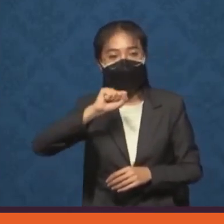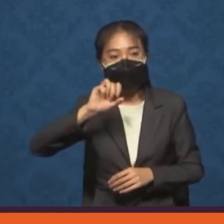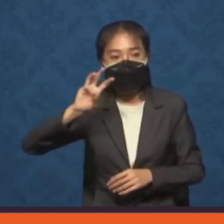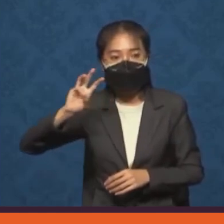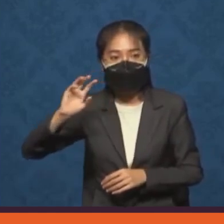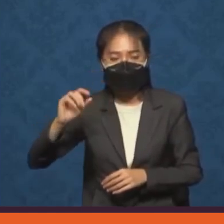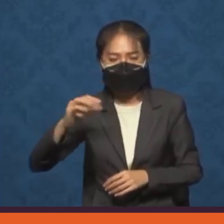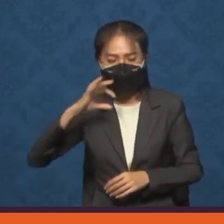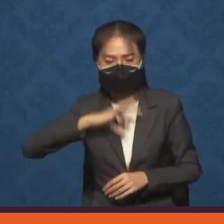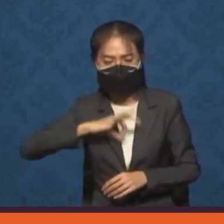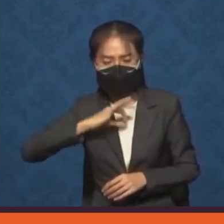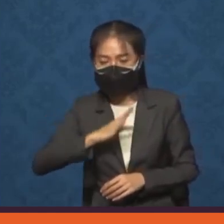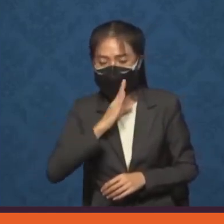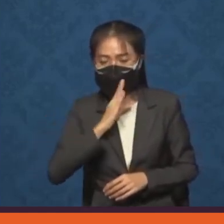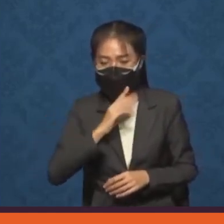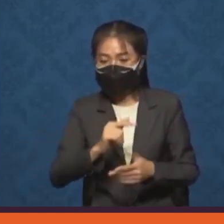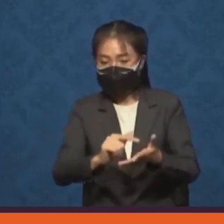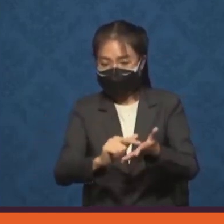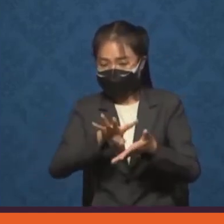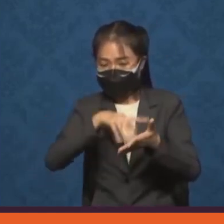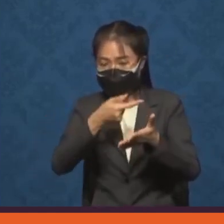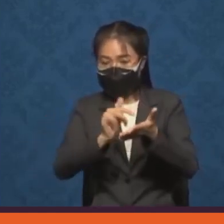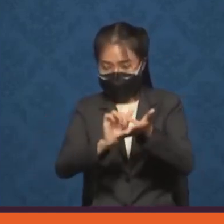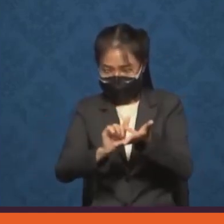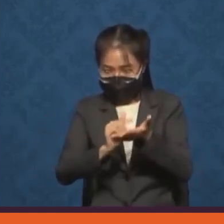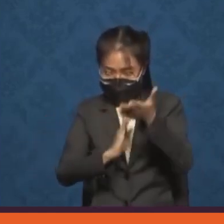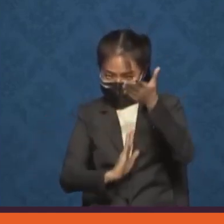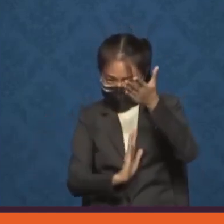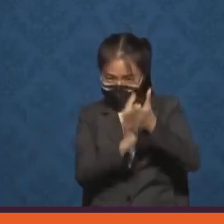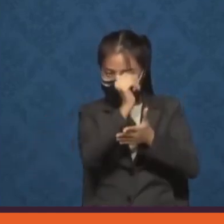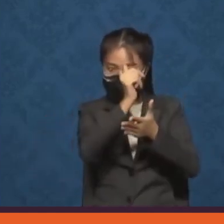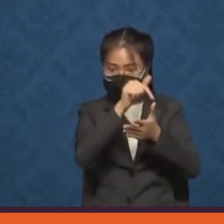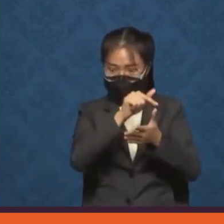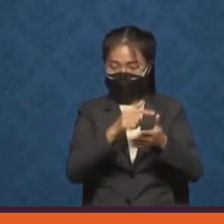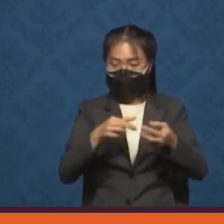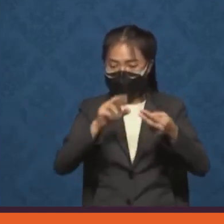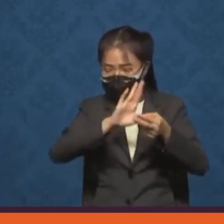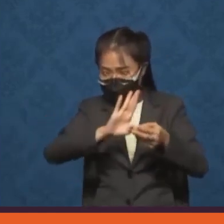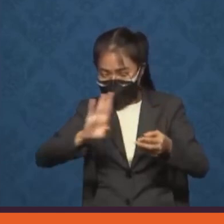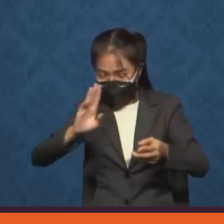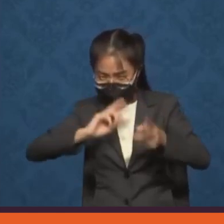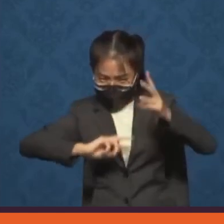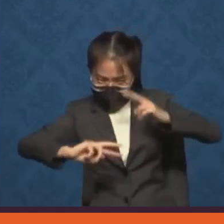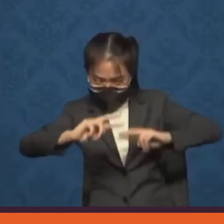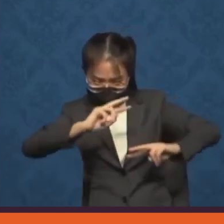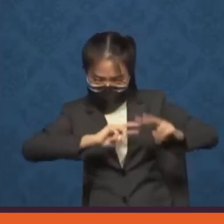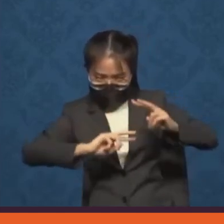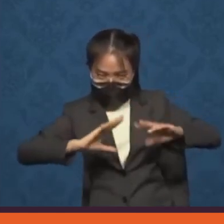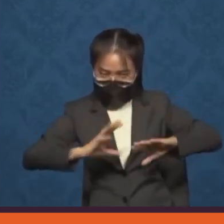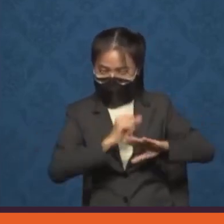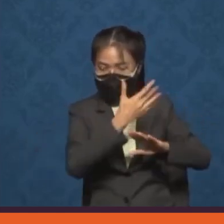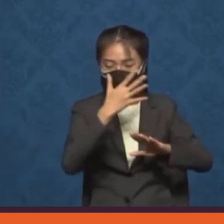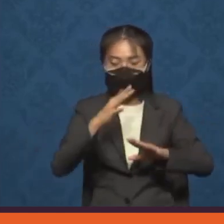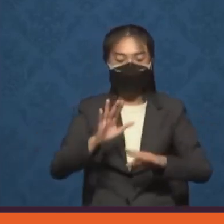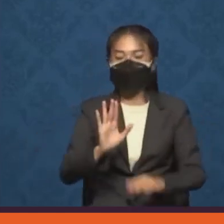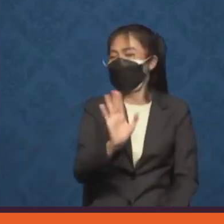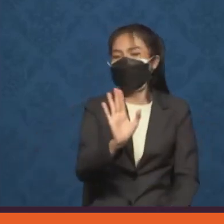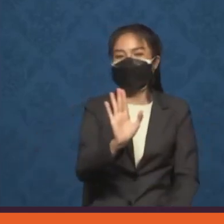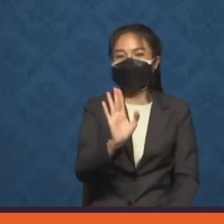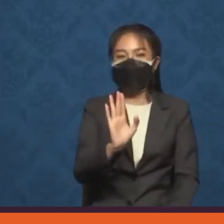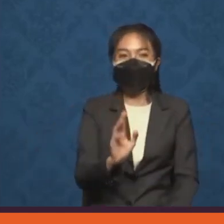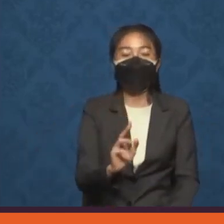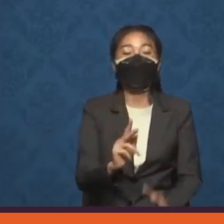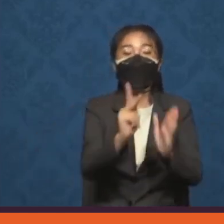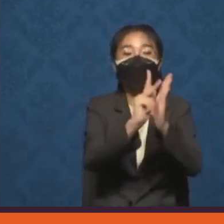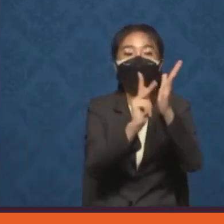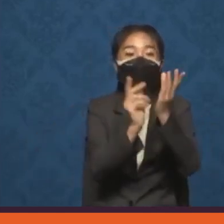อนี้ผ่านเนี่ยประเทศนี้จะไม่มีระบบตรวจสอบนักการเมืองผมเห็นตรงกันข้ามเลยครับรัฐธรรมนูญไทยเนี่ยเป็นรัฐธรร